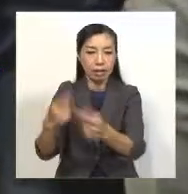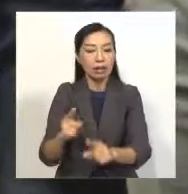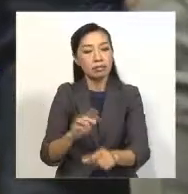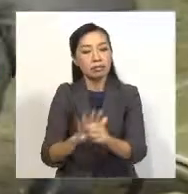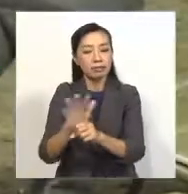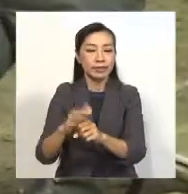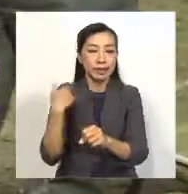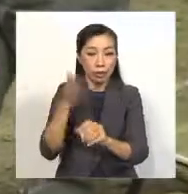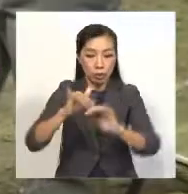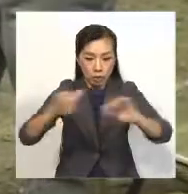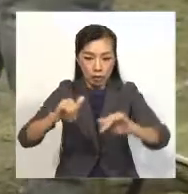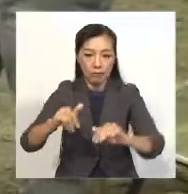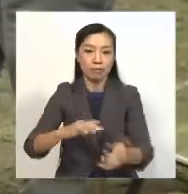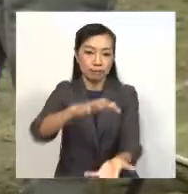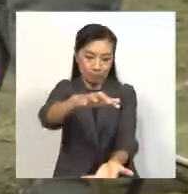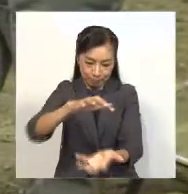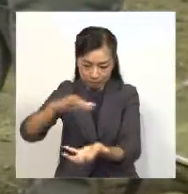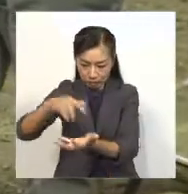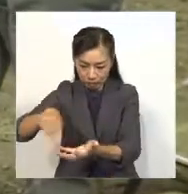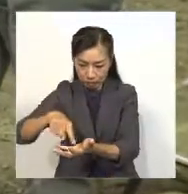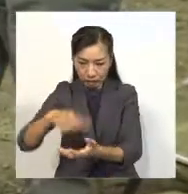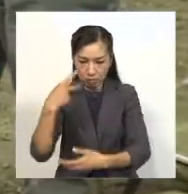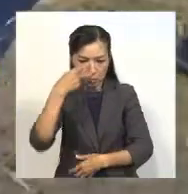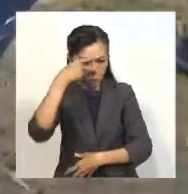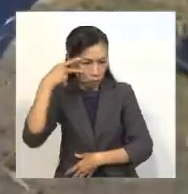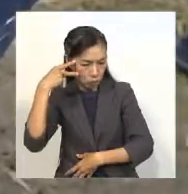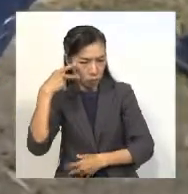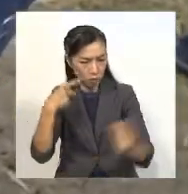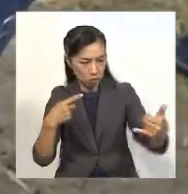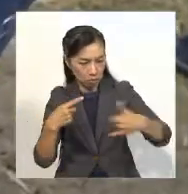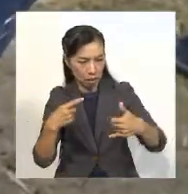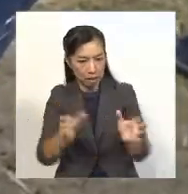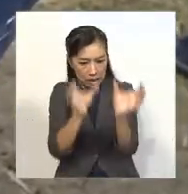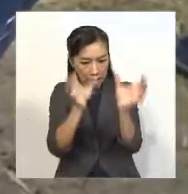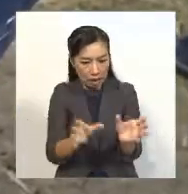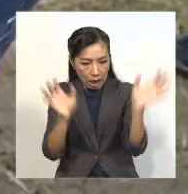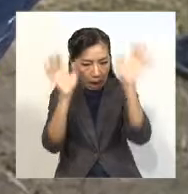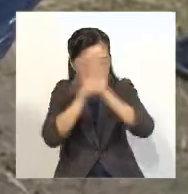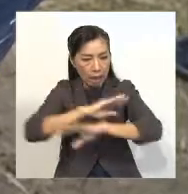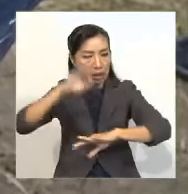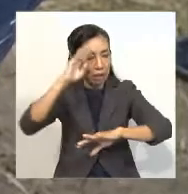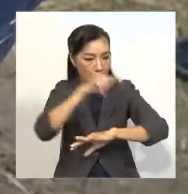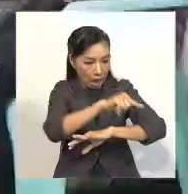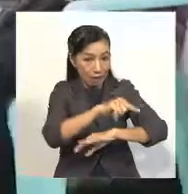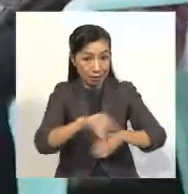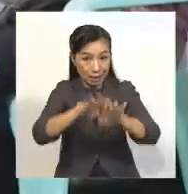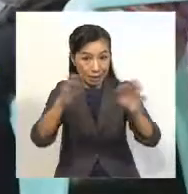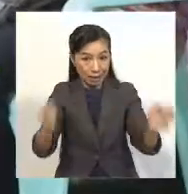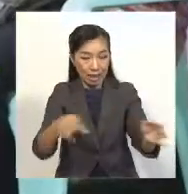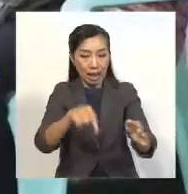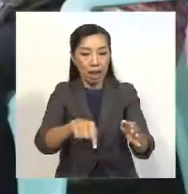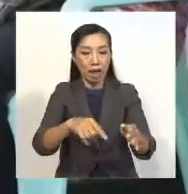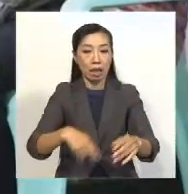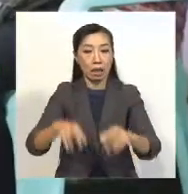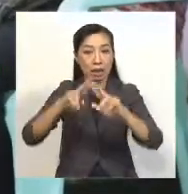ายสวมไอ้โม่งปิดบังใบหน้าสวมกางเกงคล้ายกับลายพรางเดินเท้ามาจากด้านหลังแผงนะคะเป็นป่